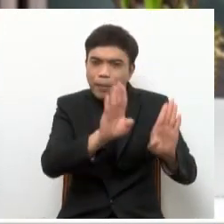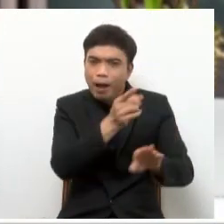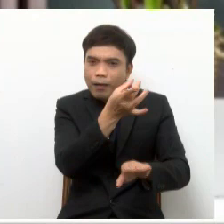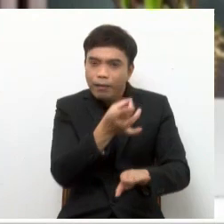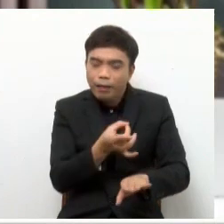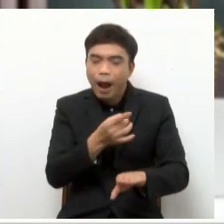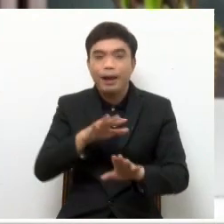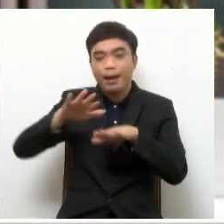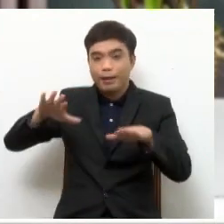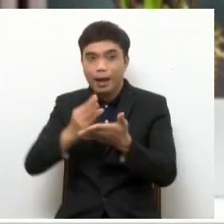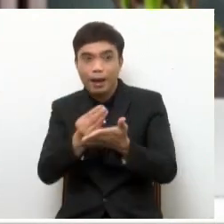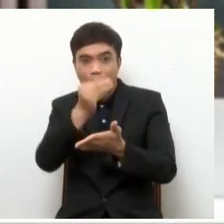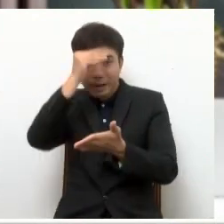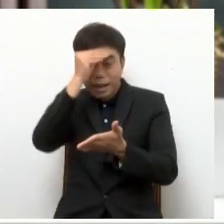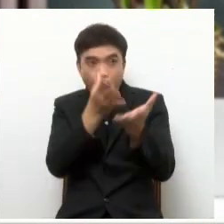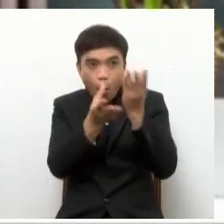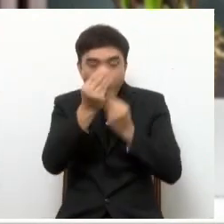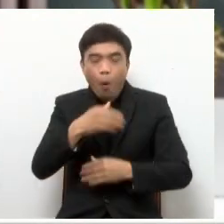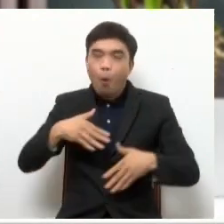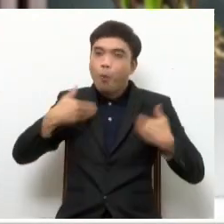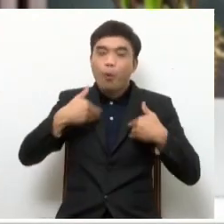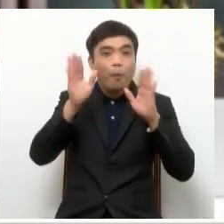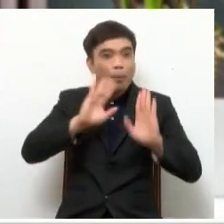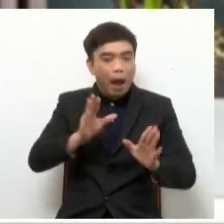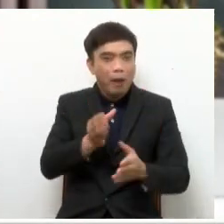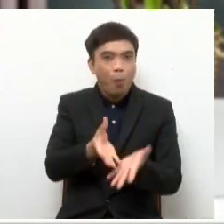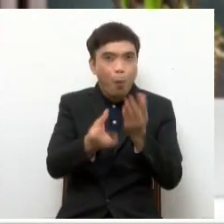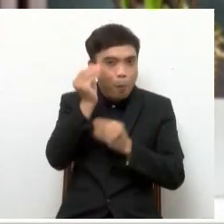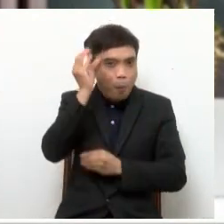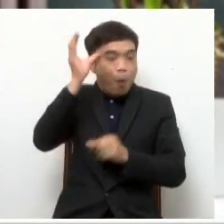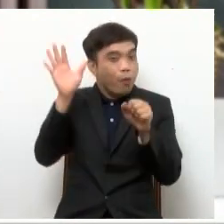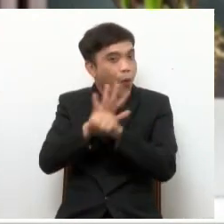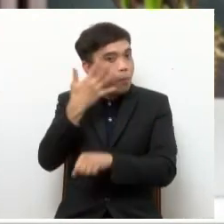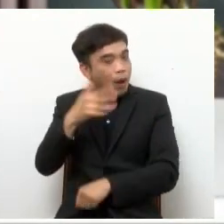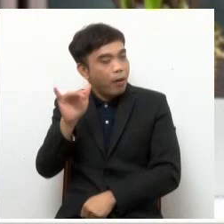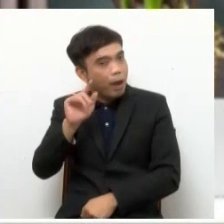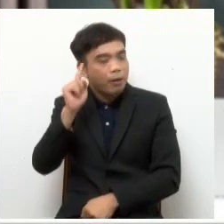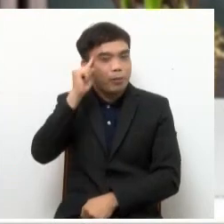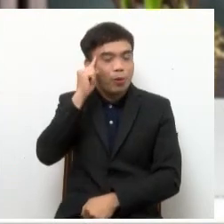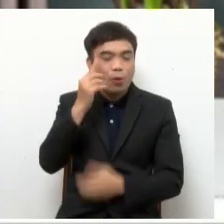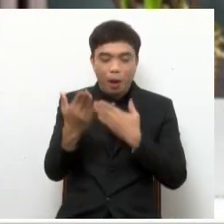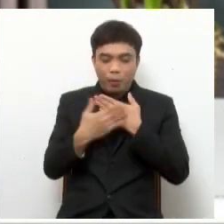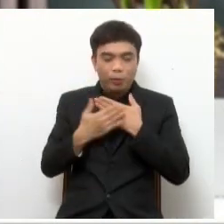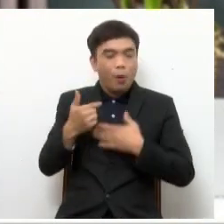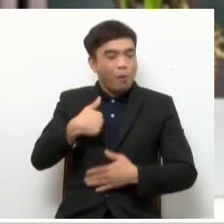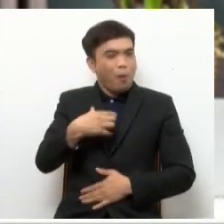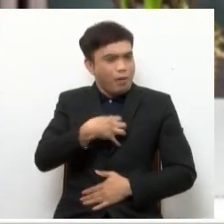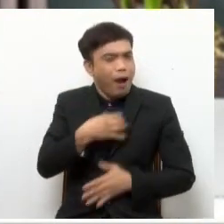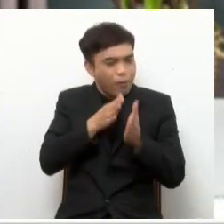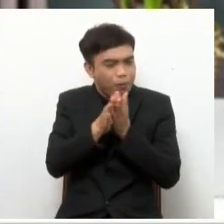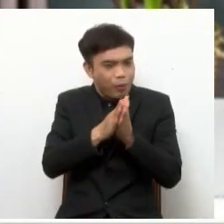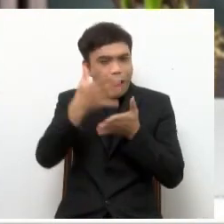มีความสุขอย่างไรองค์ความรู้ได้ครบไปถึงแอพพลายกระตุ้นการเรียนรู้ทำให้เกิดสิ่งที่เด็กอยากจะเรียน